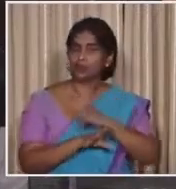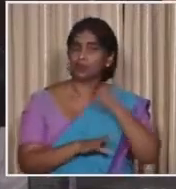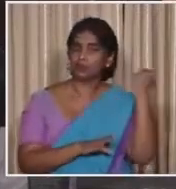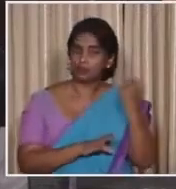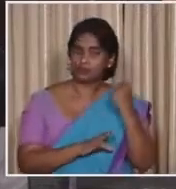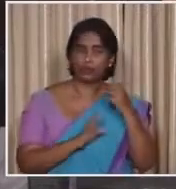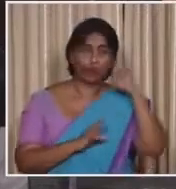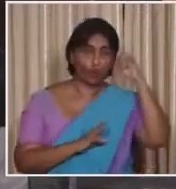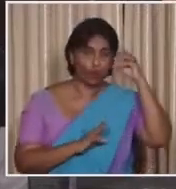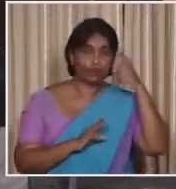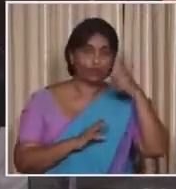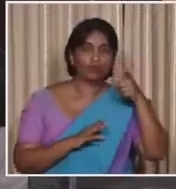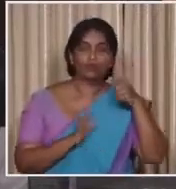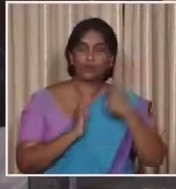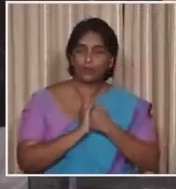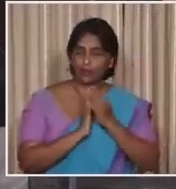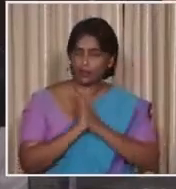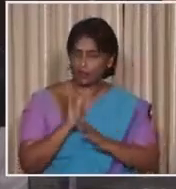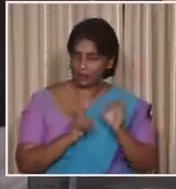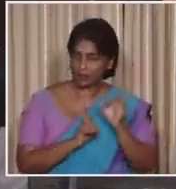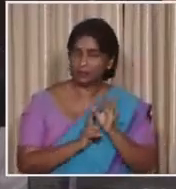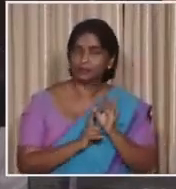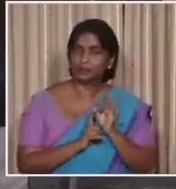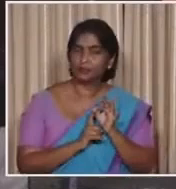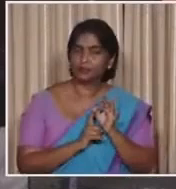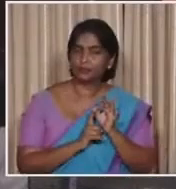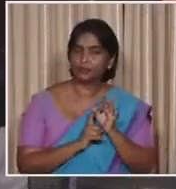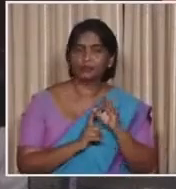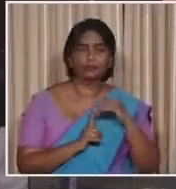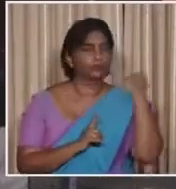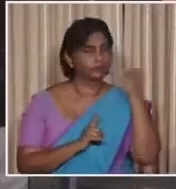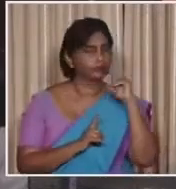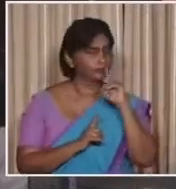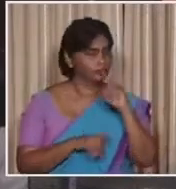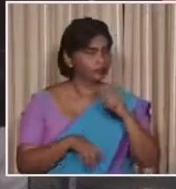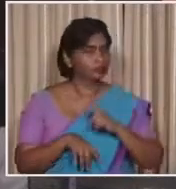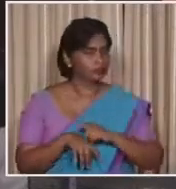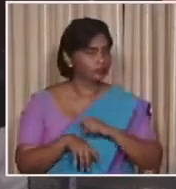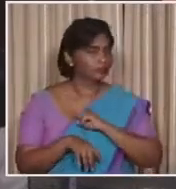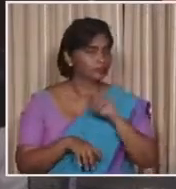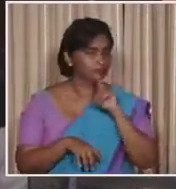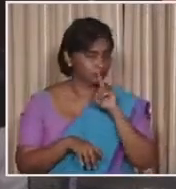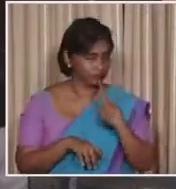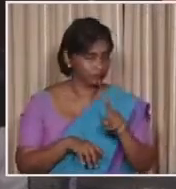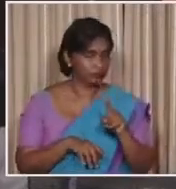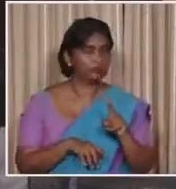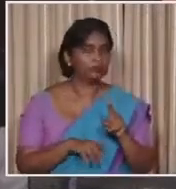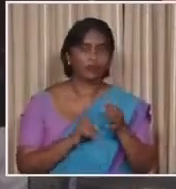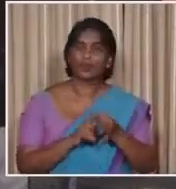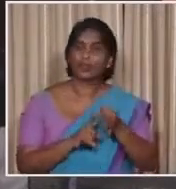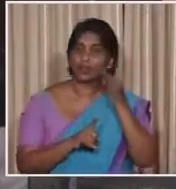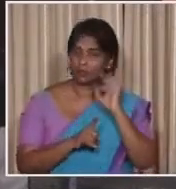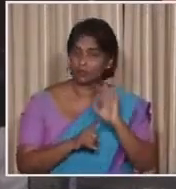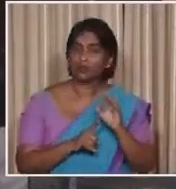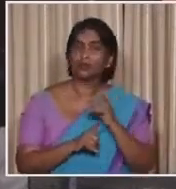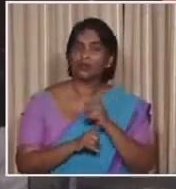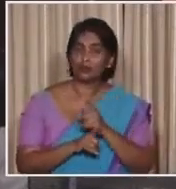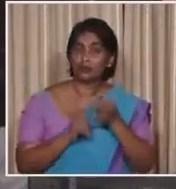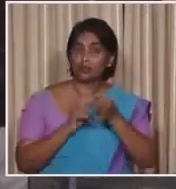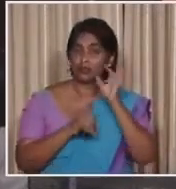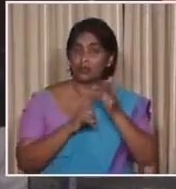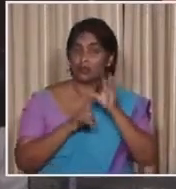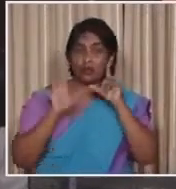கம்மன்பல பாராளுமன்ற உறுப்பினர் அவர்கள் உரையாற்றும் போது கூறியிருந்தார், 7 ஜனாதிபதிகள் இந்த நாட்டிலே இலங்கை